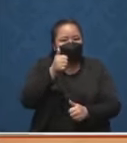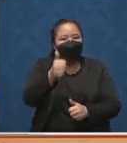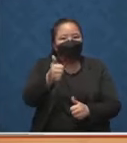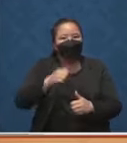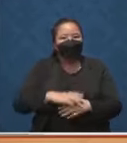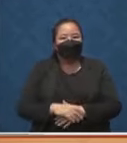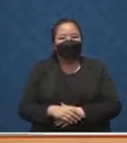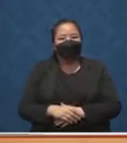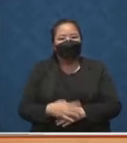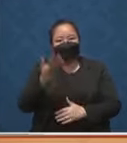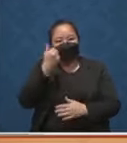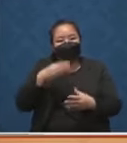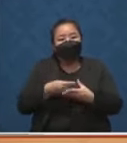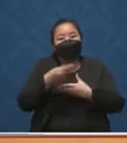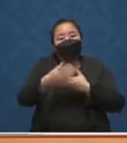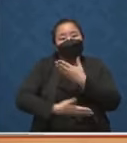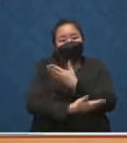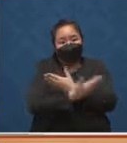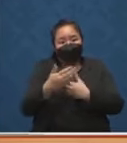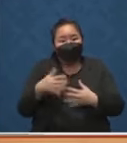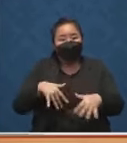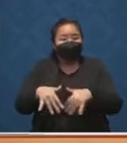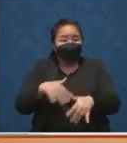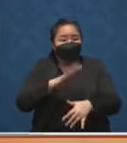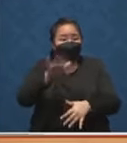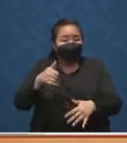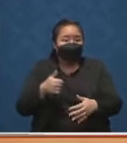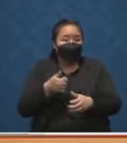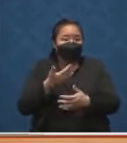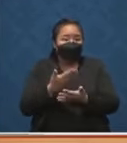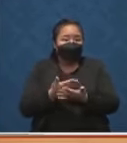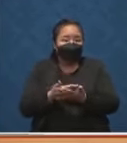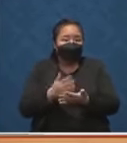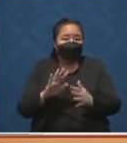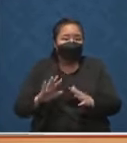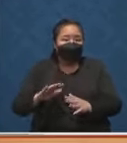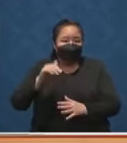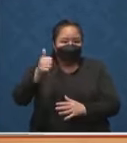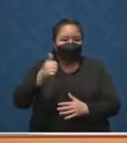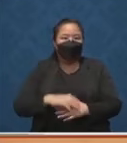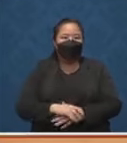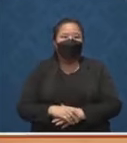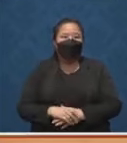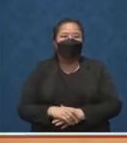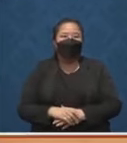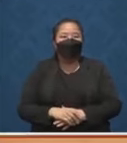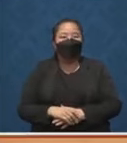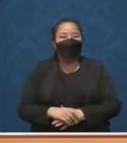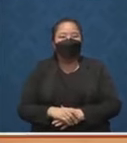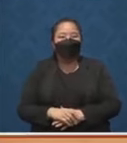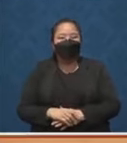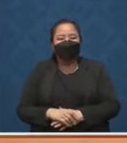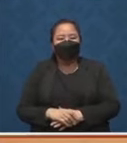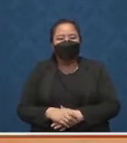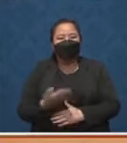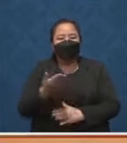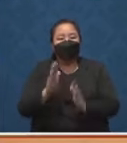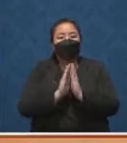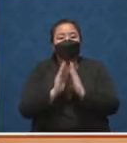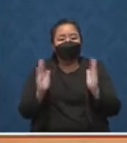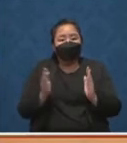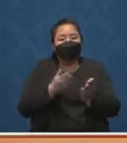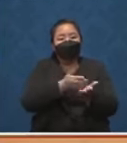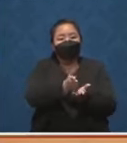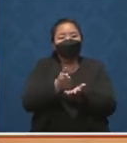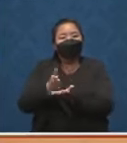ะครับเพื่อบริการพี่น้องประชาชนก็ทำให้เศรษฐกิจไทยของเราเข้มแข็งต่อไปนะครับขอบคุณครับ ครับผมขอขอบคุณทั้งสองฝ่ายน